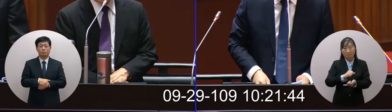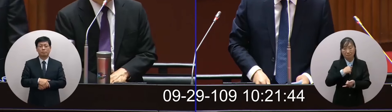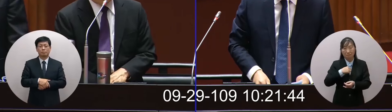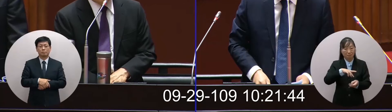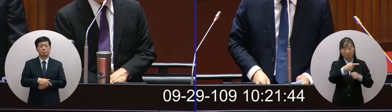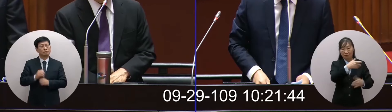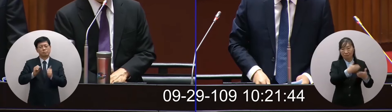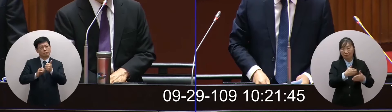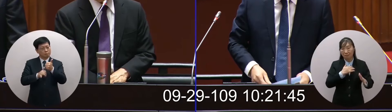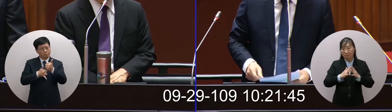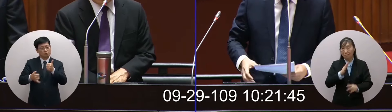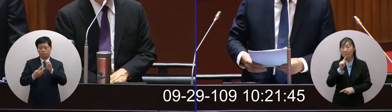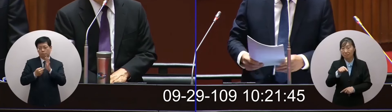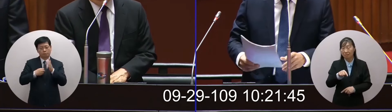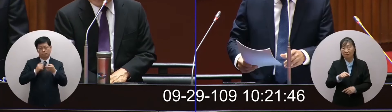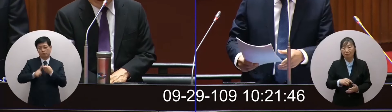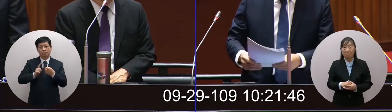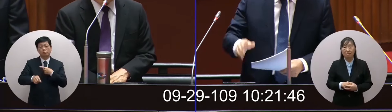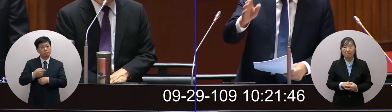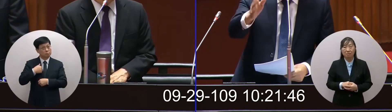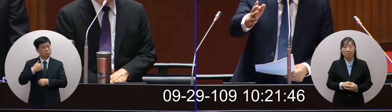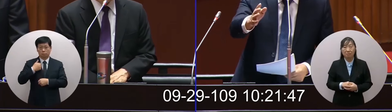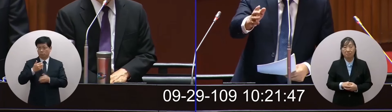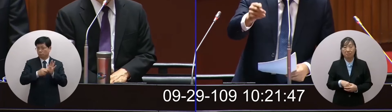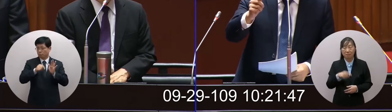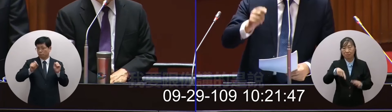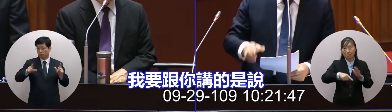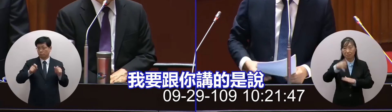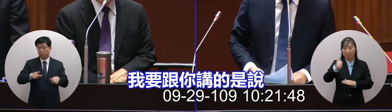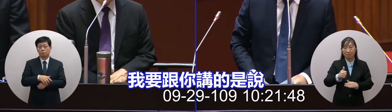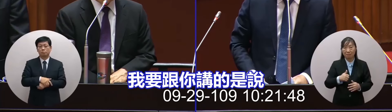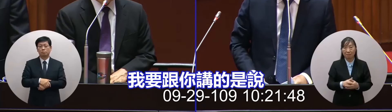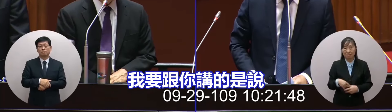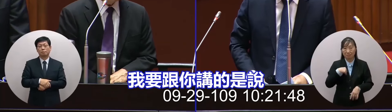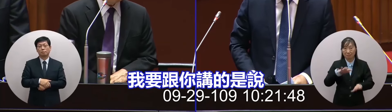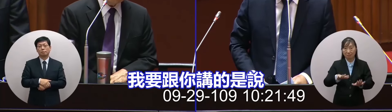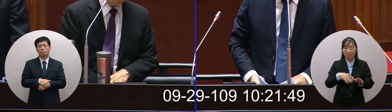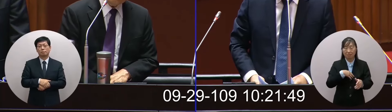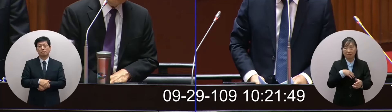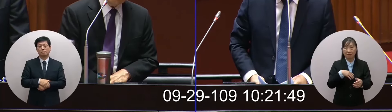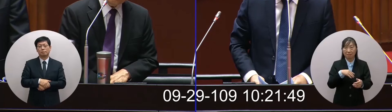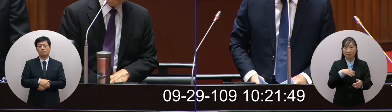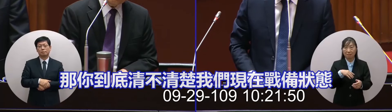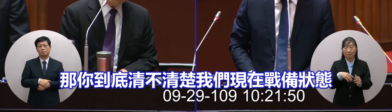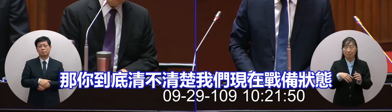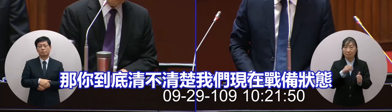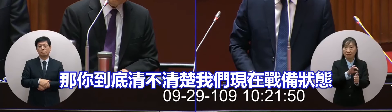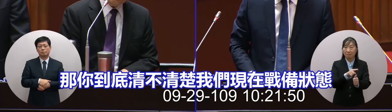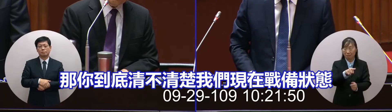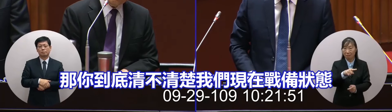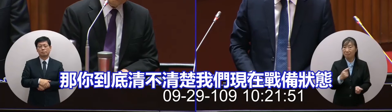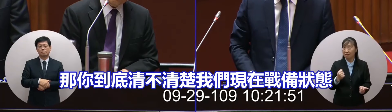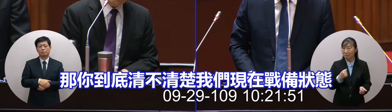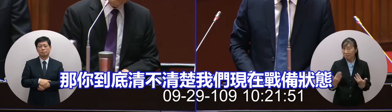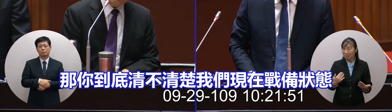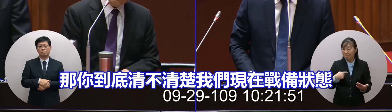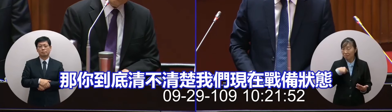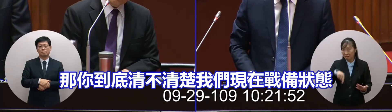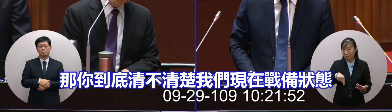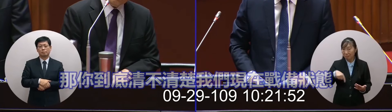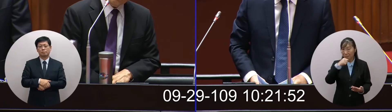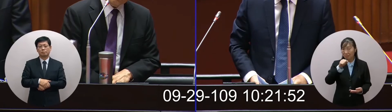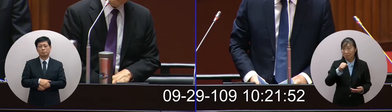的、啊。 你这个委员，你这样讲、不对，我讲的不是这样。 院长，我要跟你讲的是说，那你到底清不清楚我们现在的